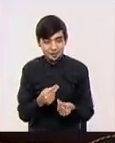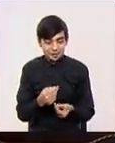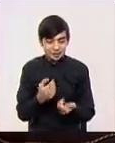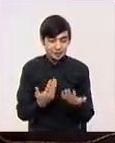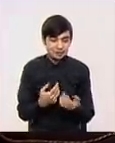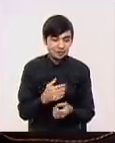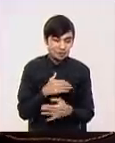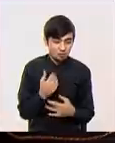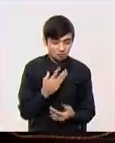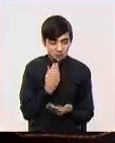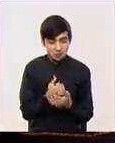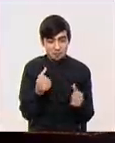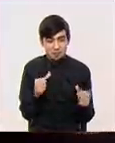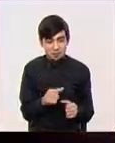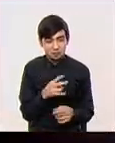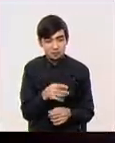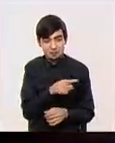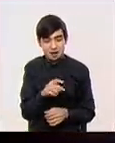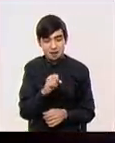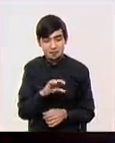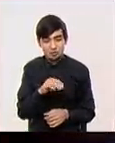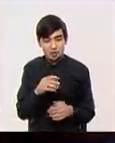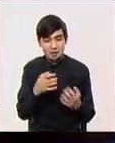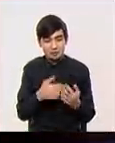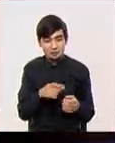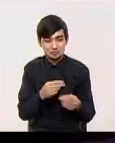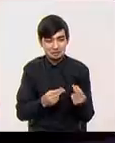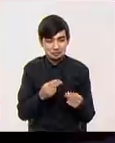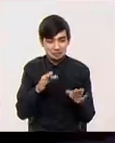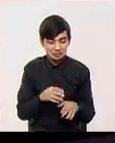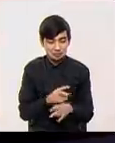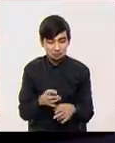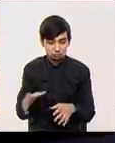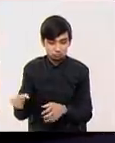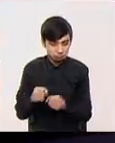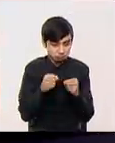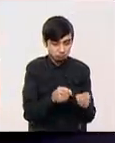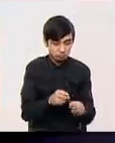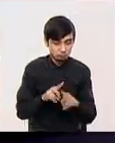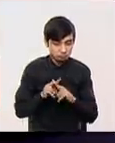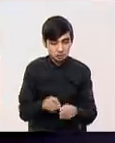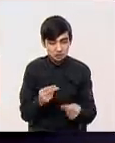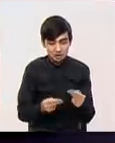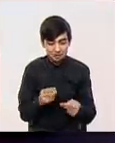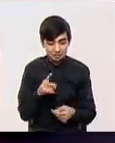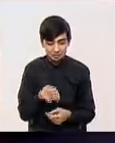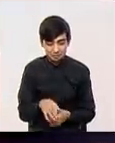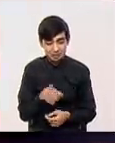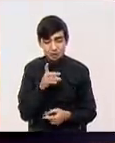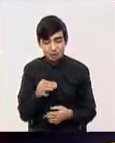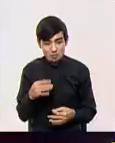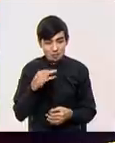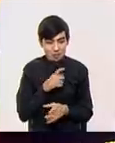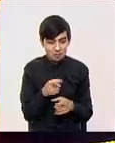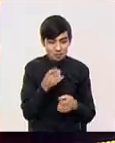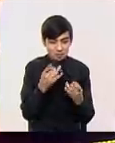ойнамау әркімнің өз еркі. Ешкім ол автоматтың алдына әлекімді желкесінен сүйреп апарып ойнатып та қоймайтыны анық. Бірақ көбіміз үшін